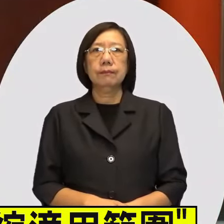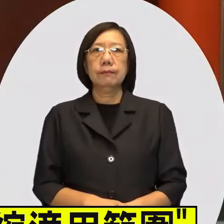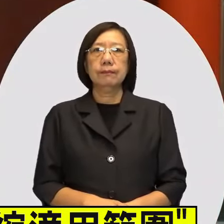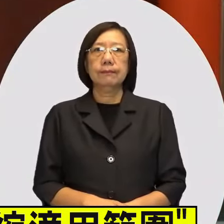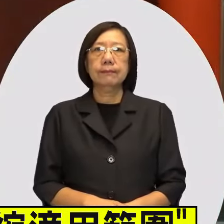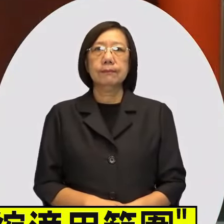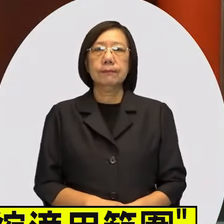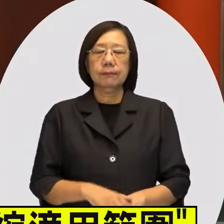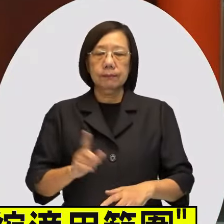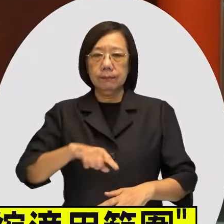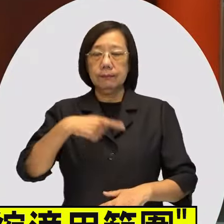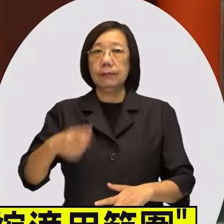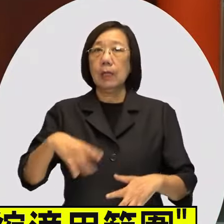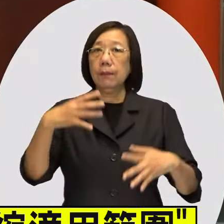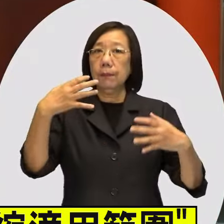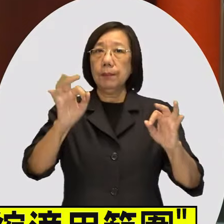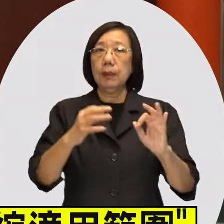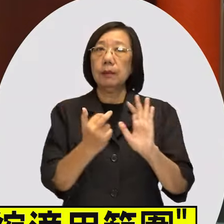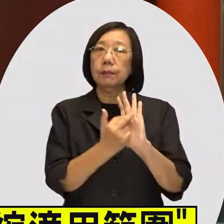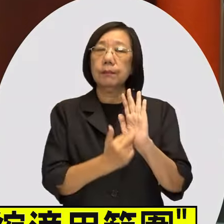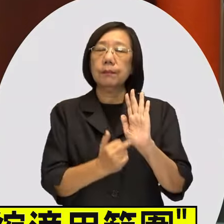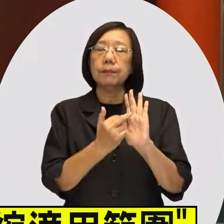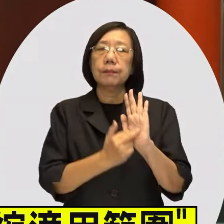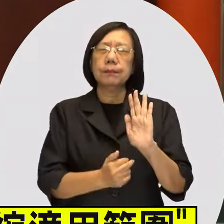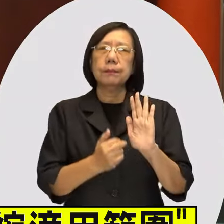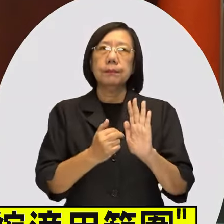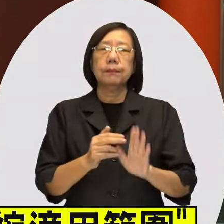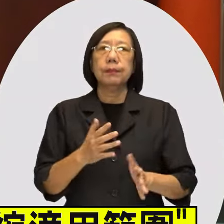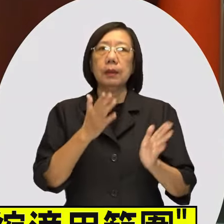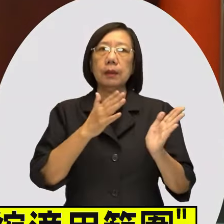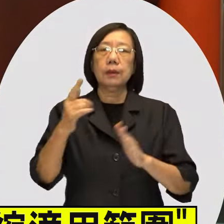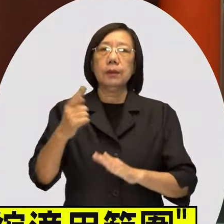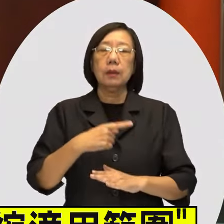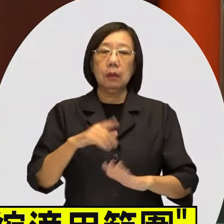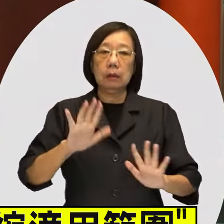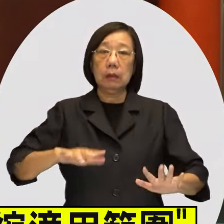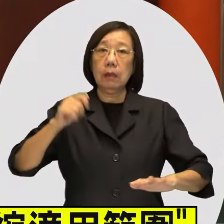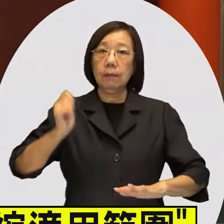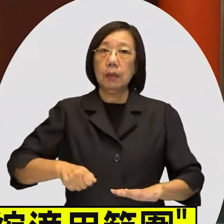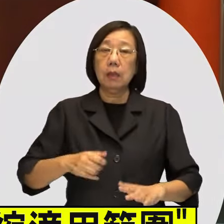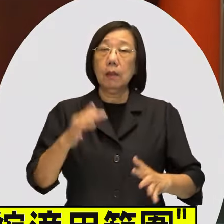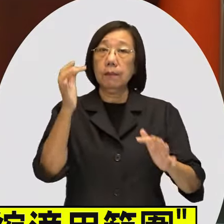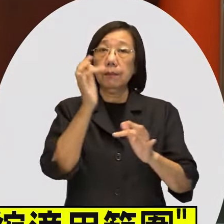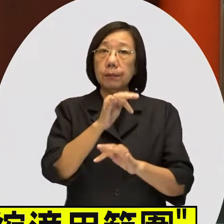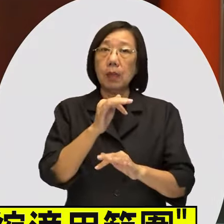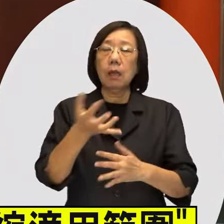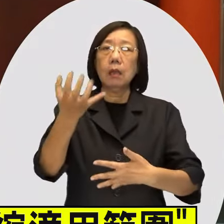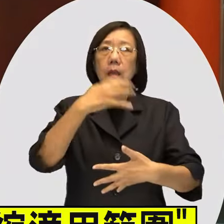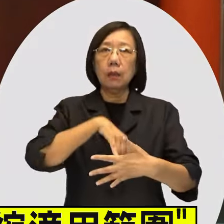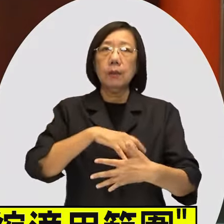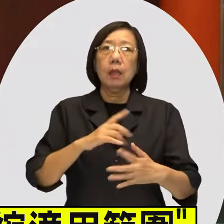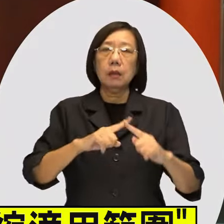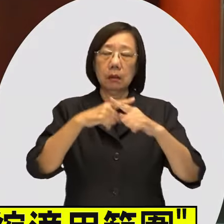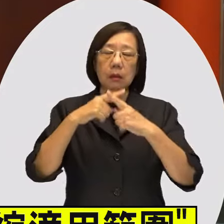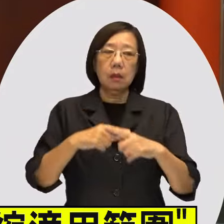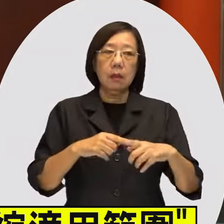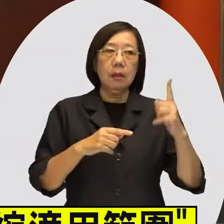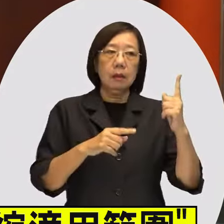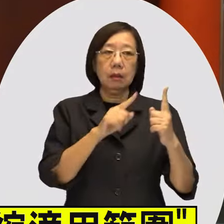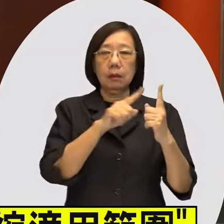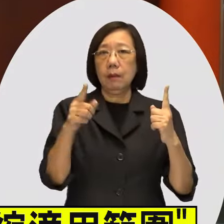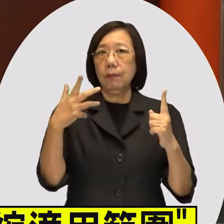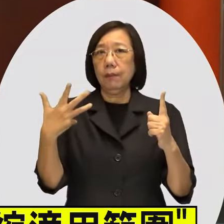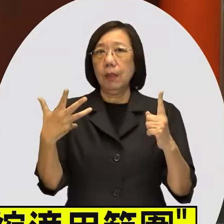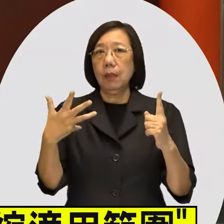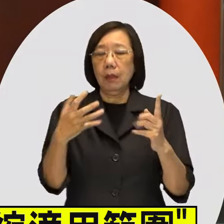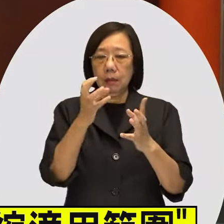对于37名死刑犯认为死刑的存在抵触了宪法保障人民的权利，那么就在刚刚大法官已经宣布